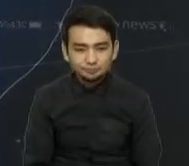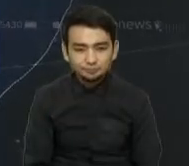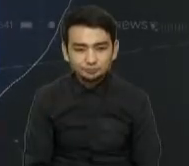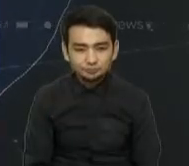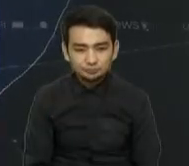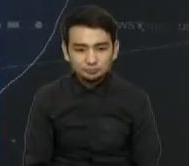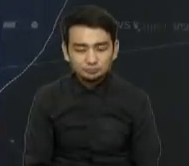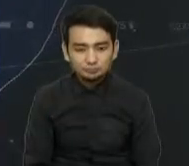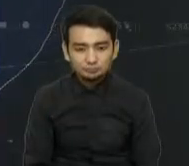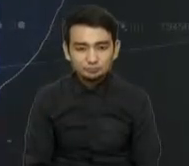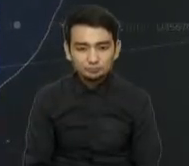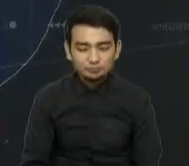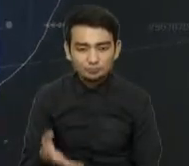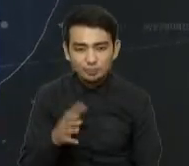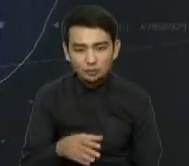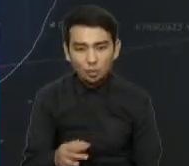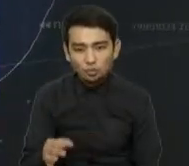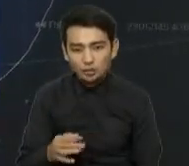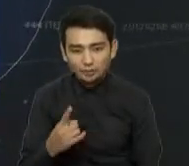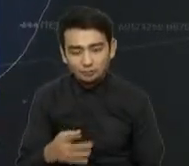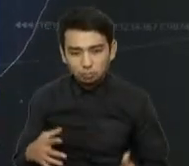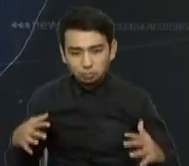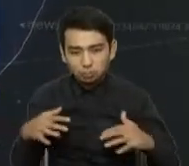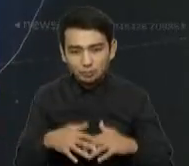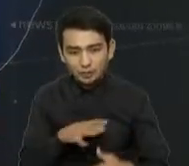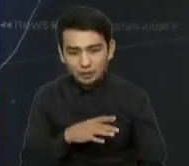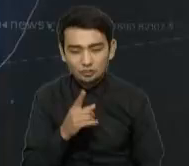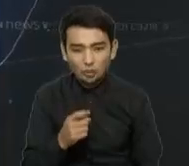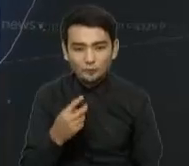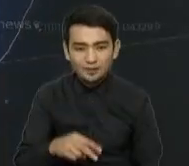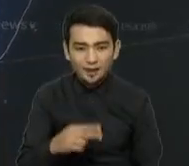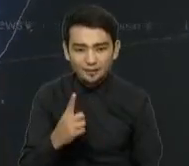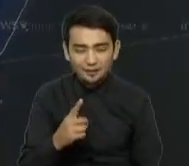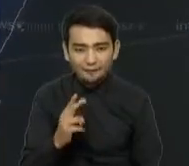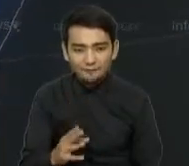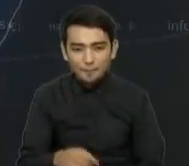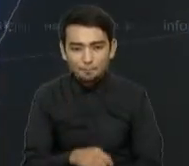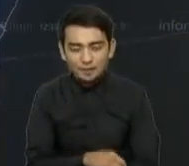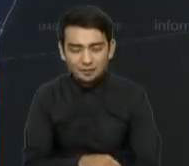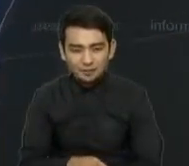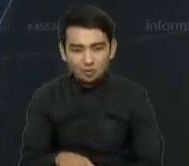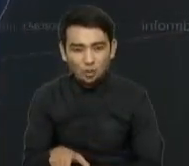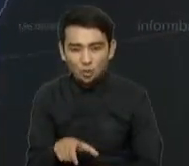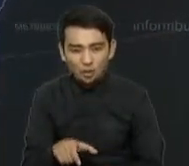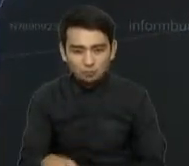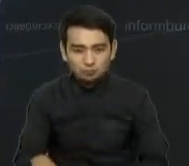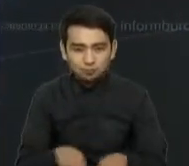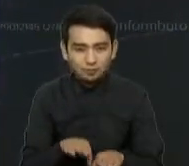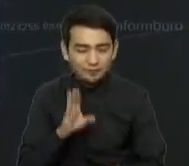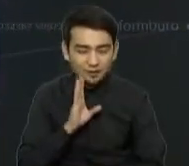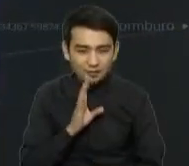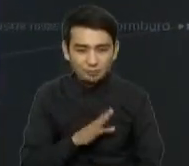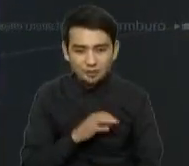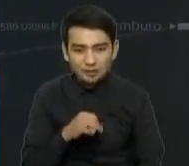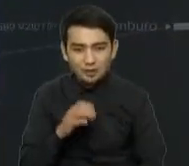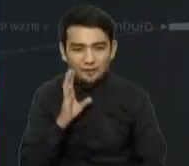Весной 5 озер объединились. И в результате 621 квадратный километр было затоплено. Под водой